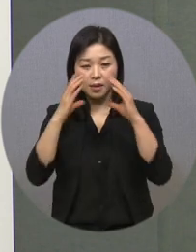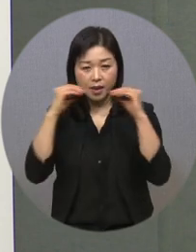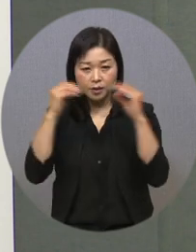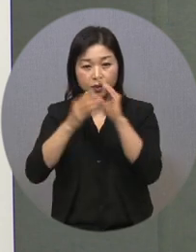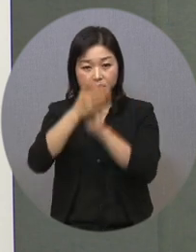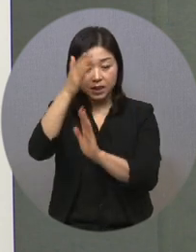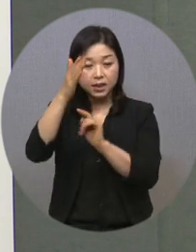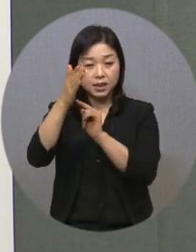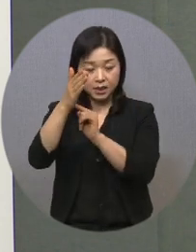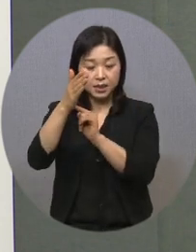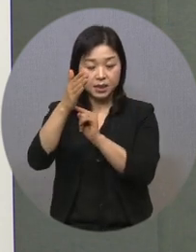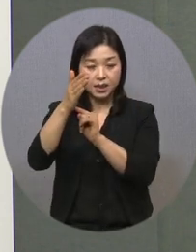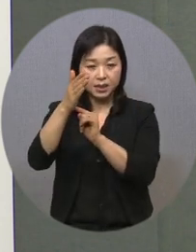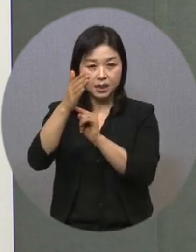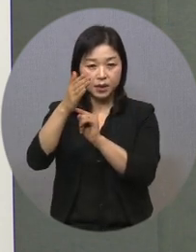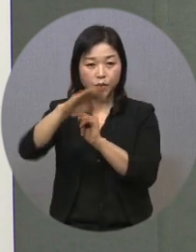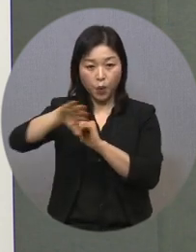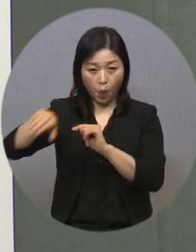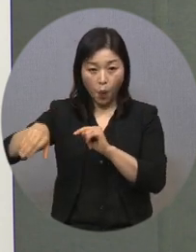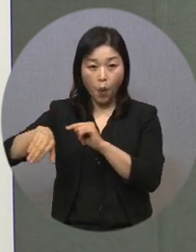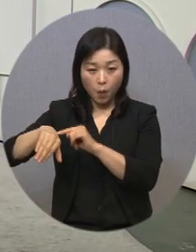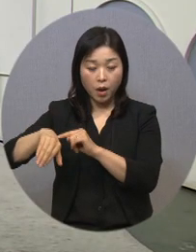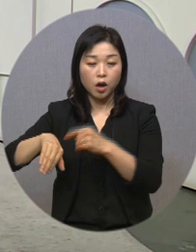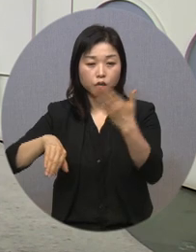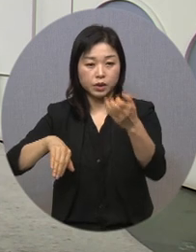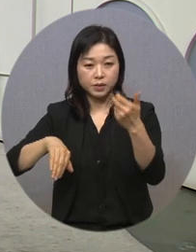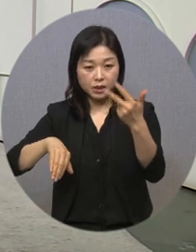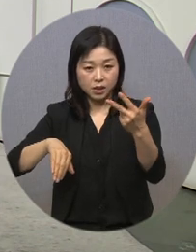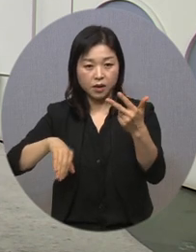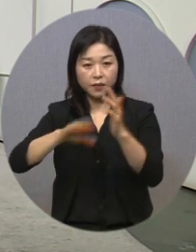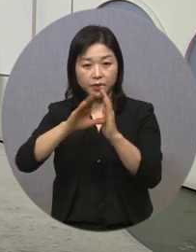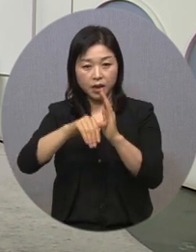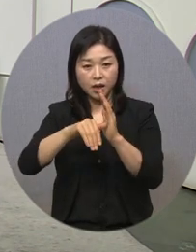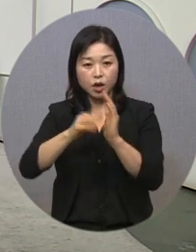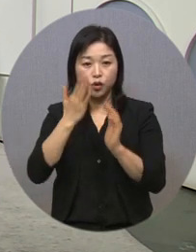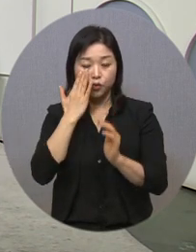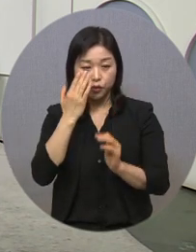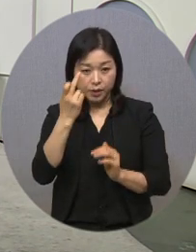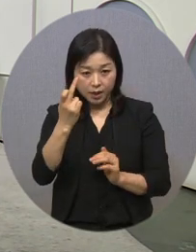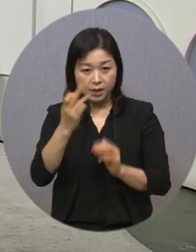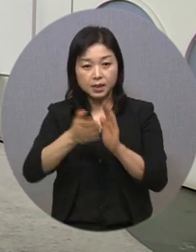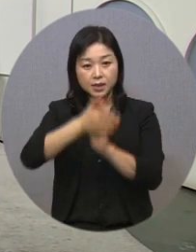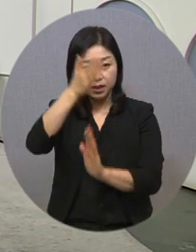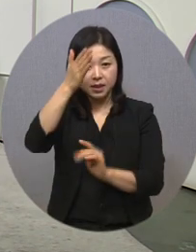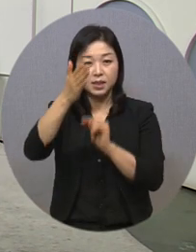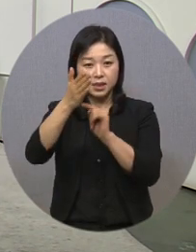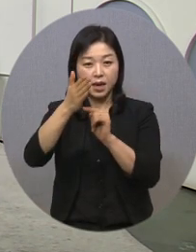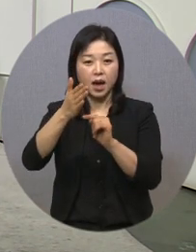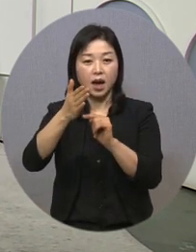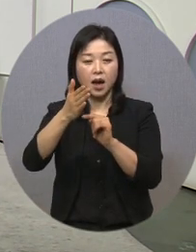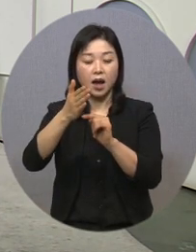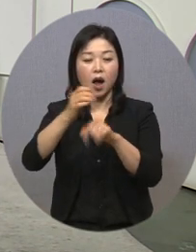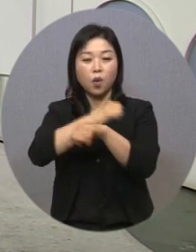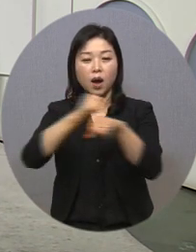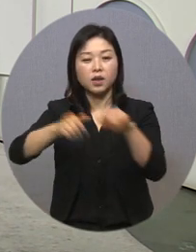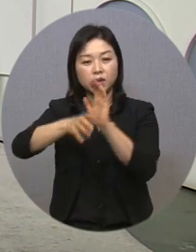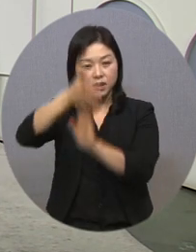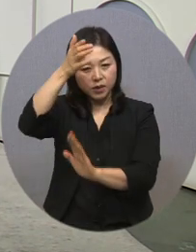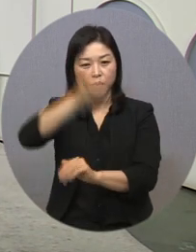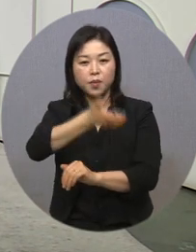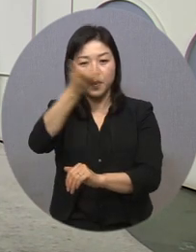세종시를 좀 열외로 하고 하면 97년도에 울산시가 광역시로다가 승격된